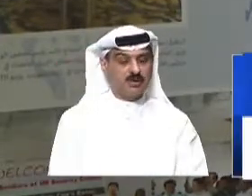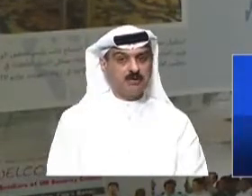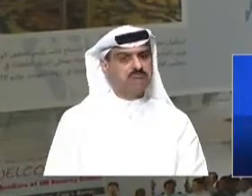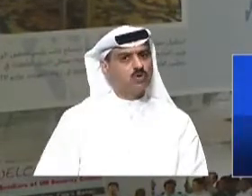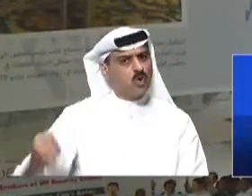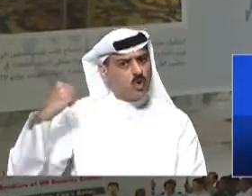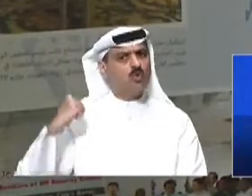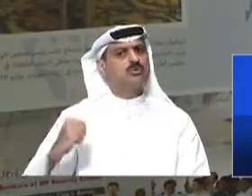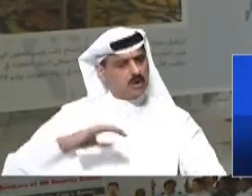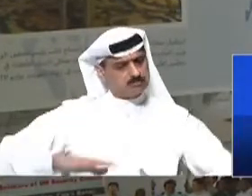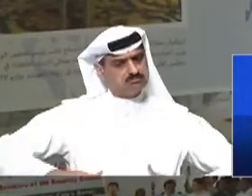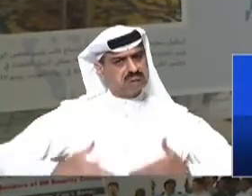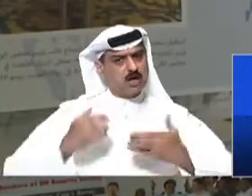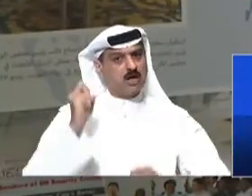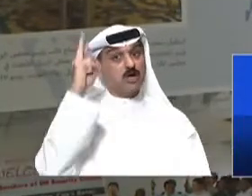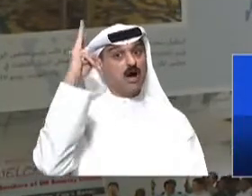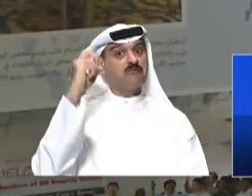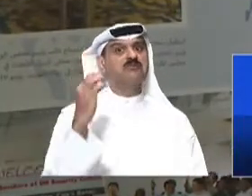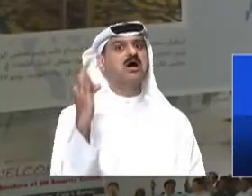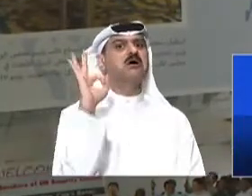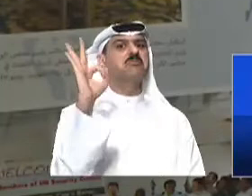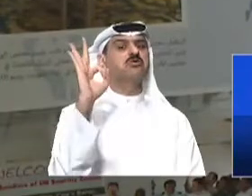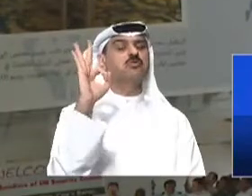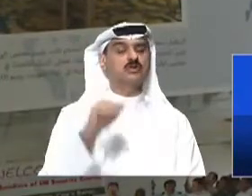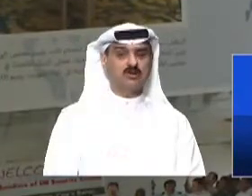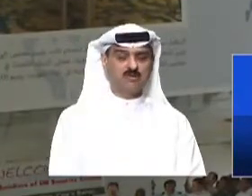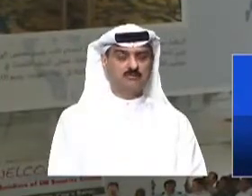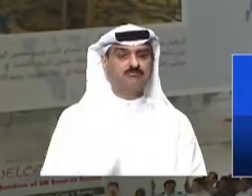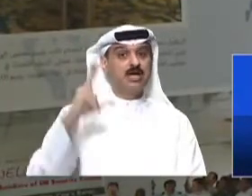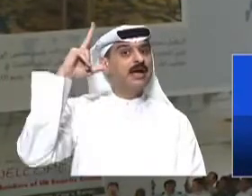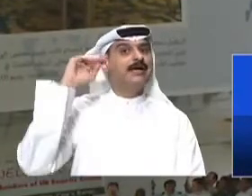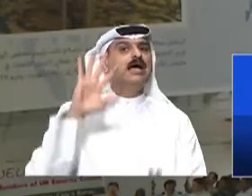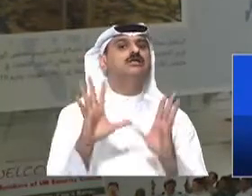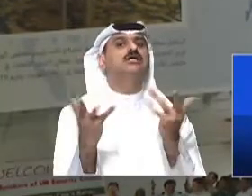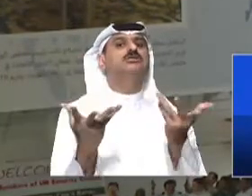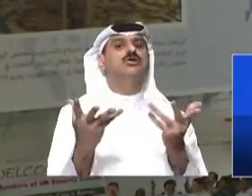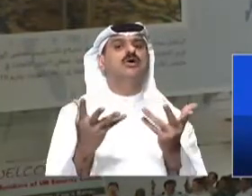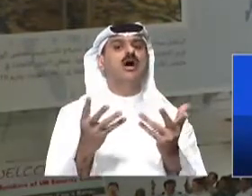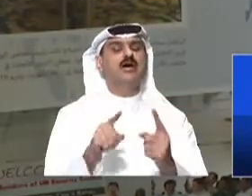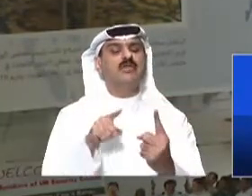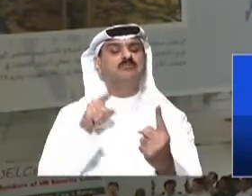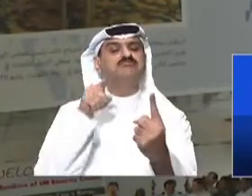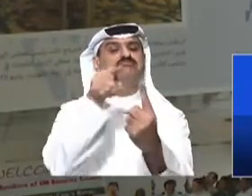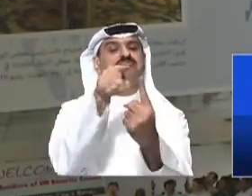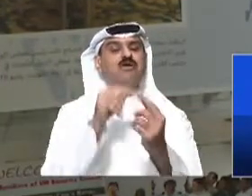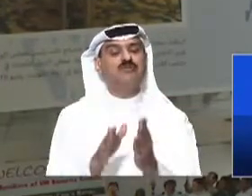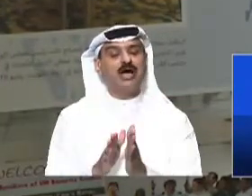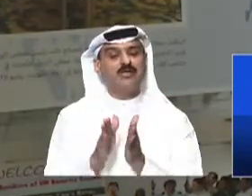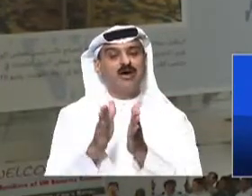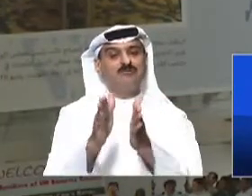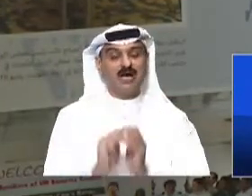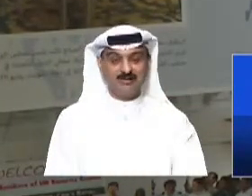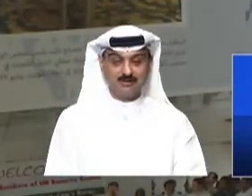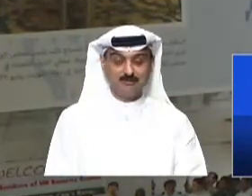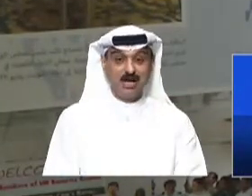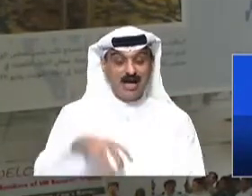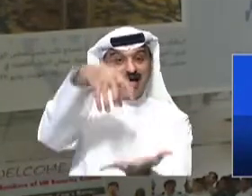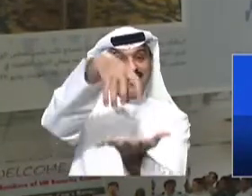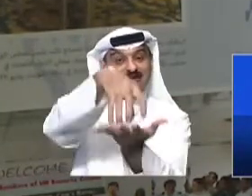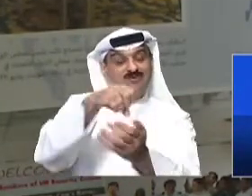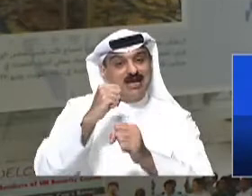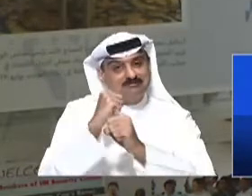كبيرة وقدرة على الابتكار، يحتاج إلى منصات مثل منصة فو، وأيضا